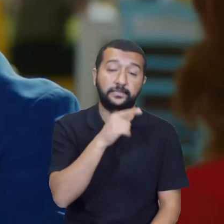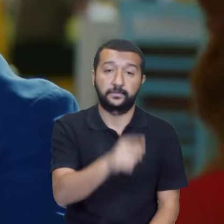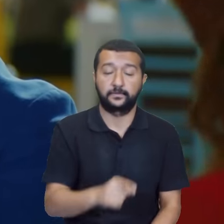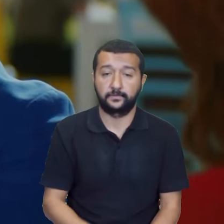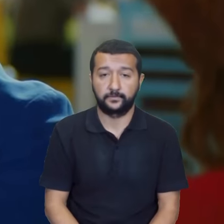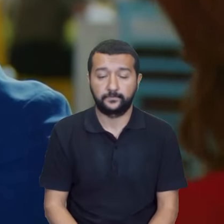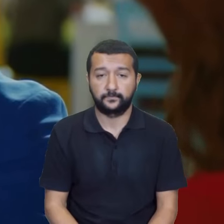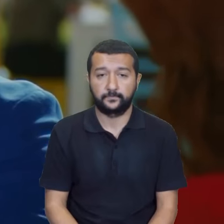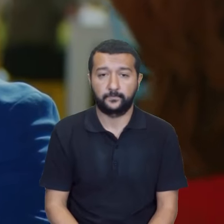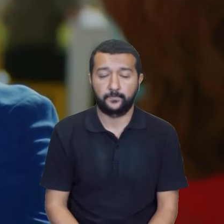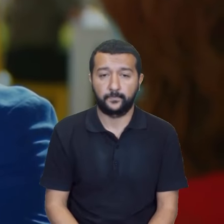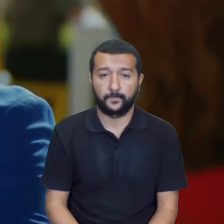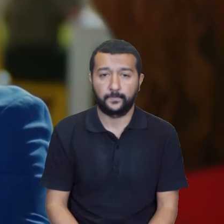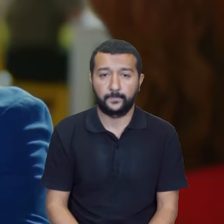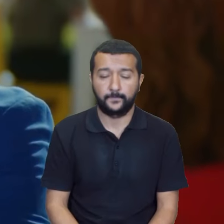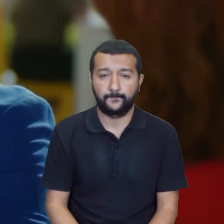sana.